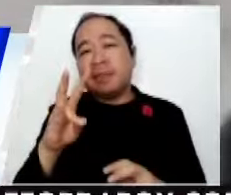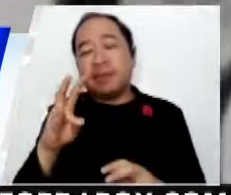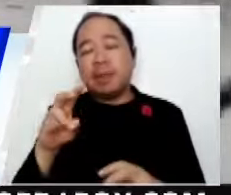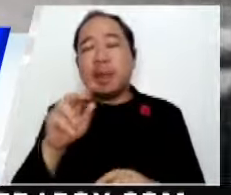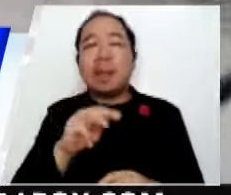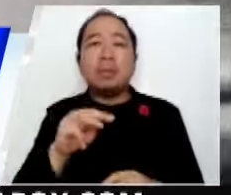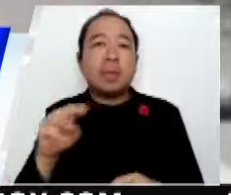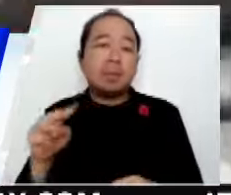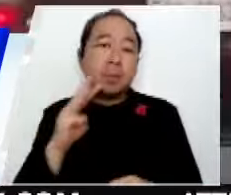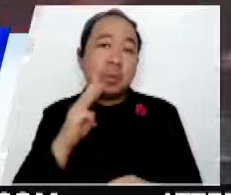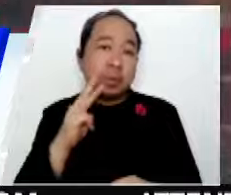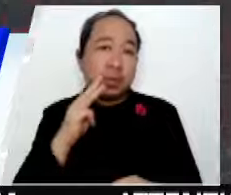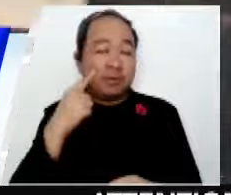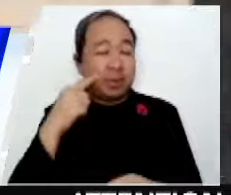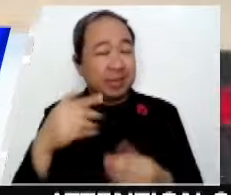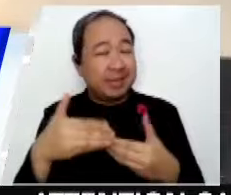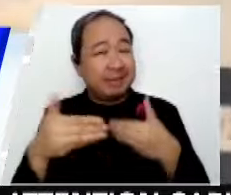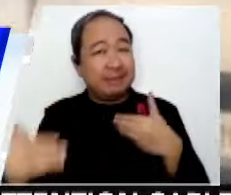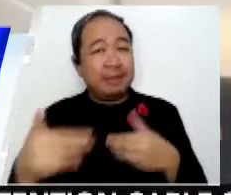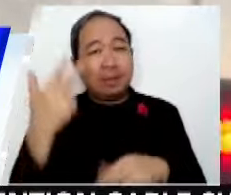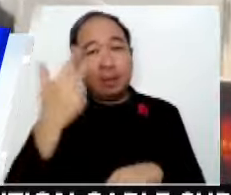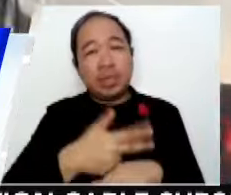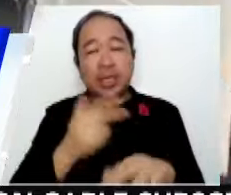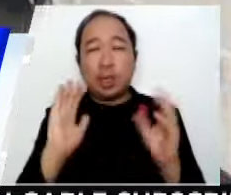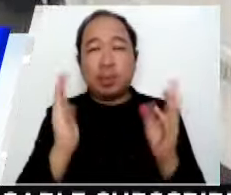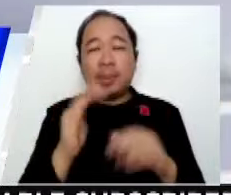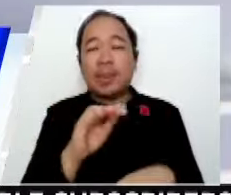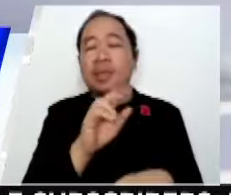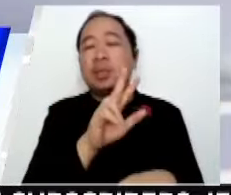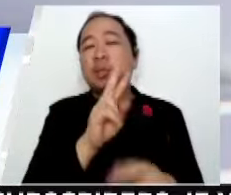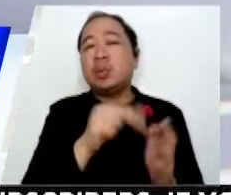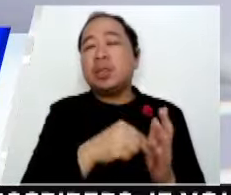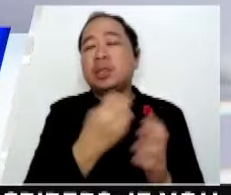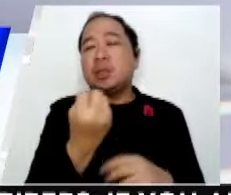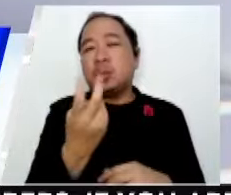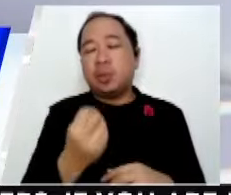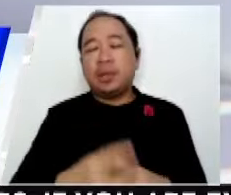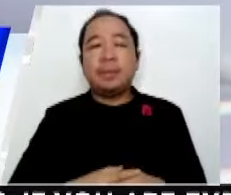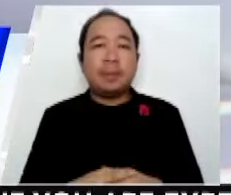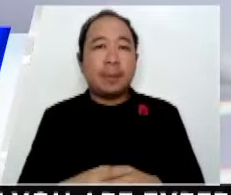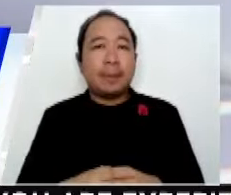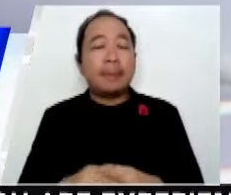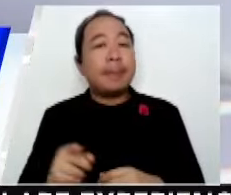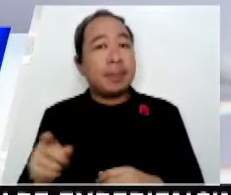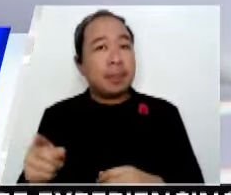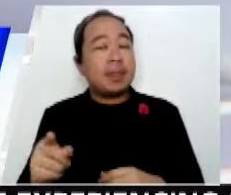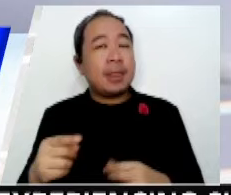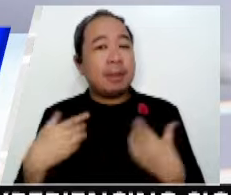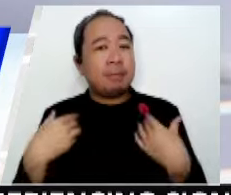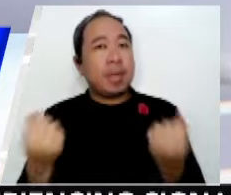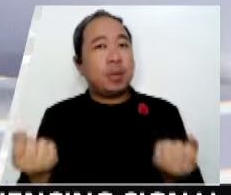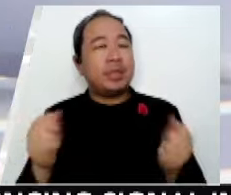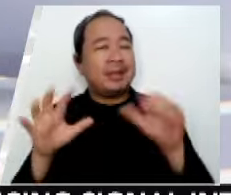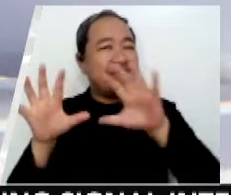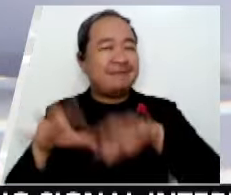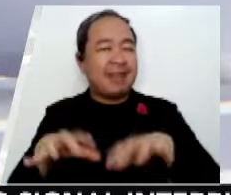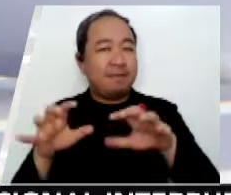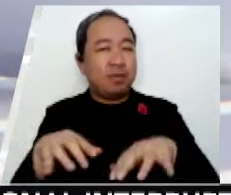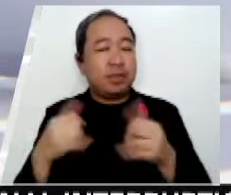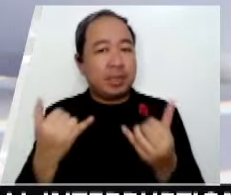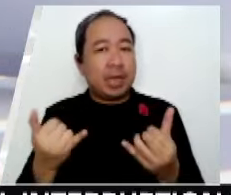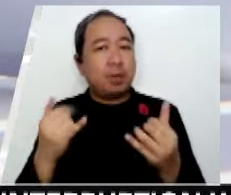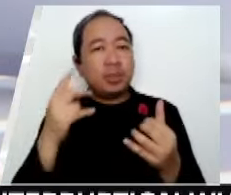period during the 2012 habagat, Connie. At super typhoon category na nga po ang Bagyong Karina na papalayo naman sa